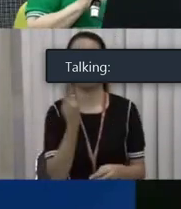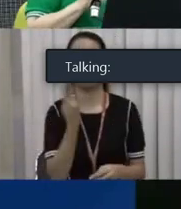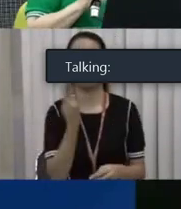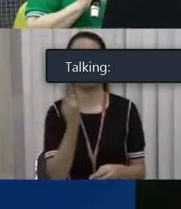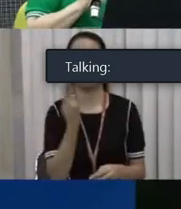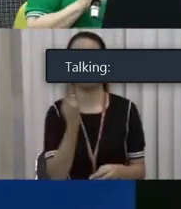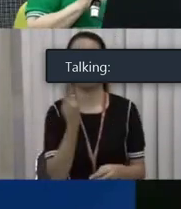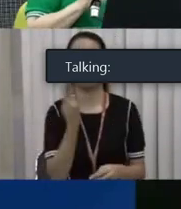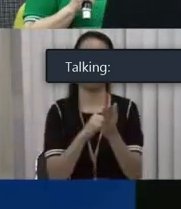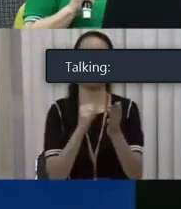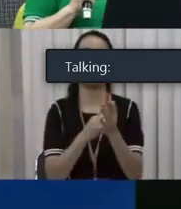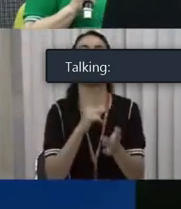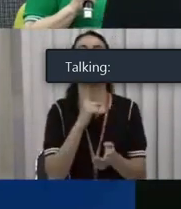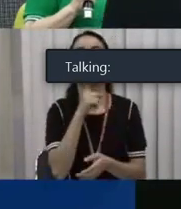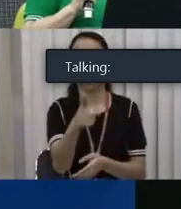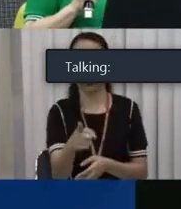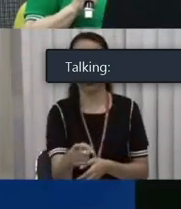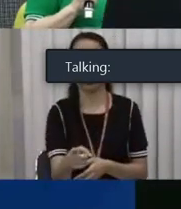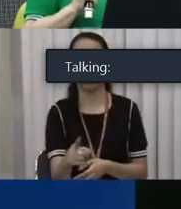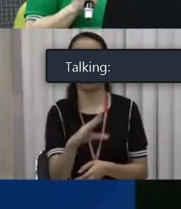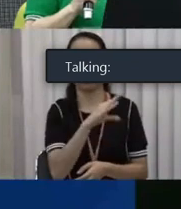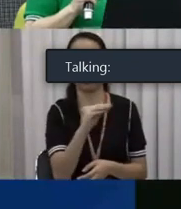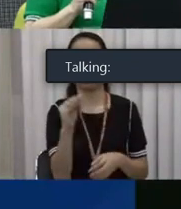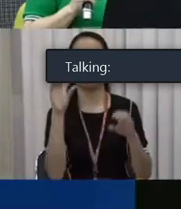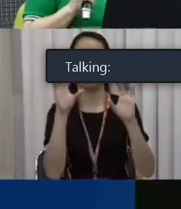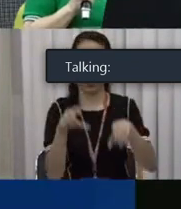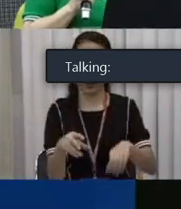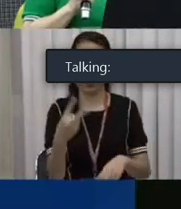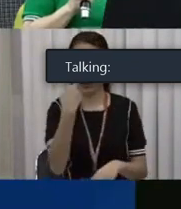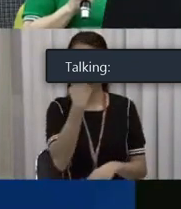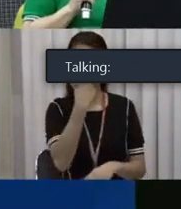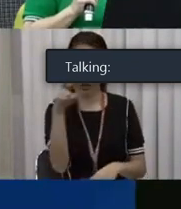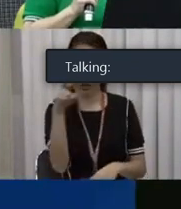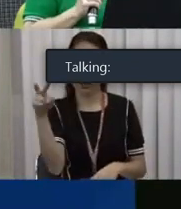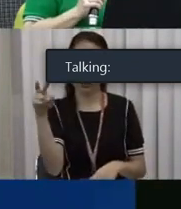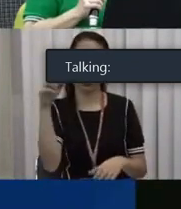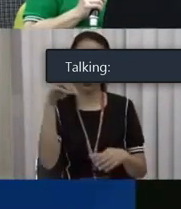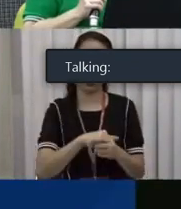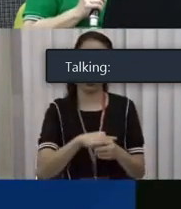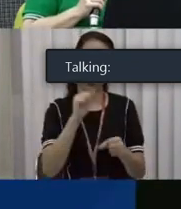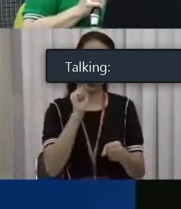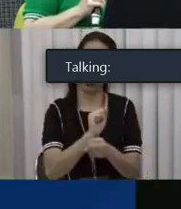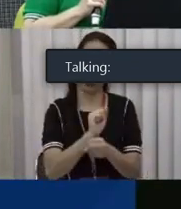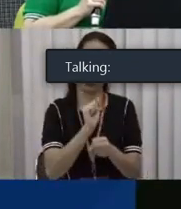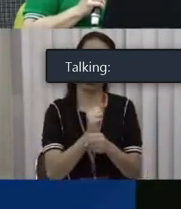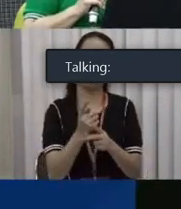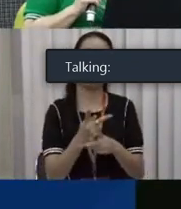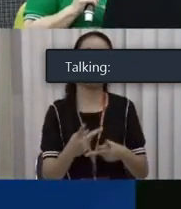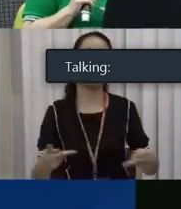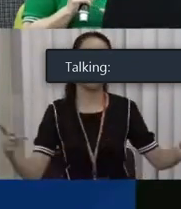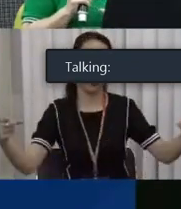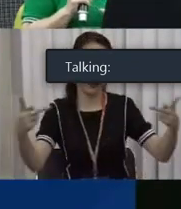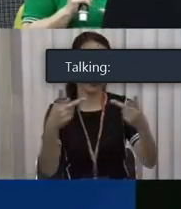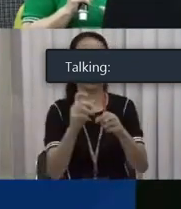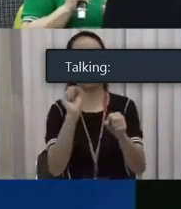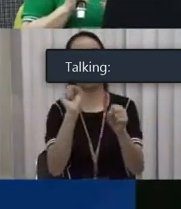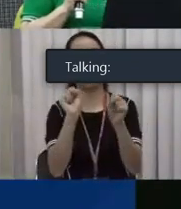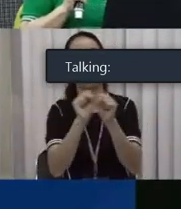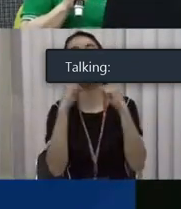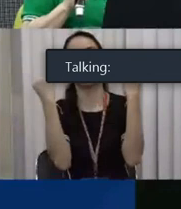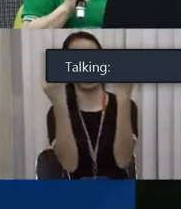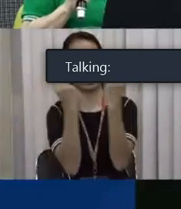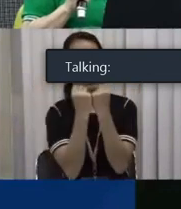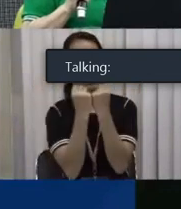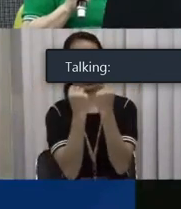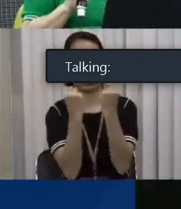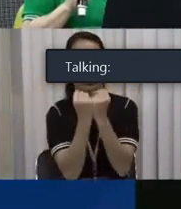gyud or mauni ang atong makita dapat sa pagtrabaho nato sa usa ka organization.